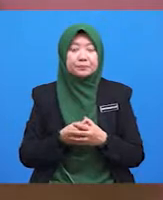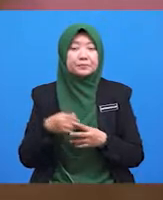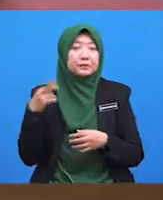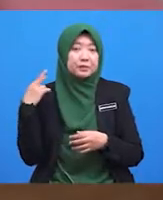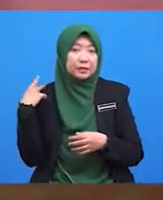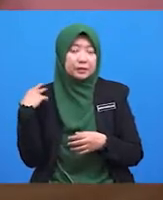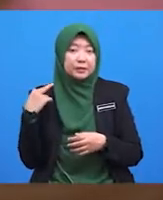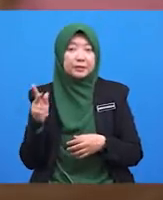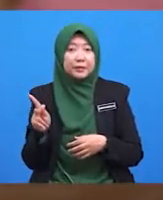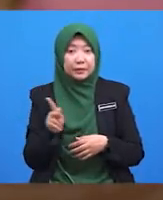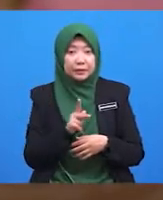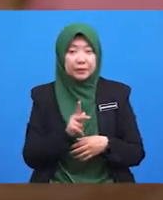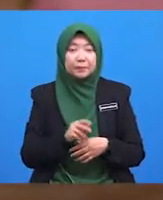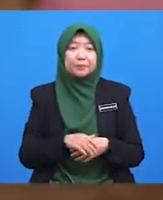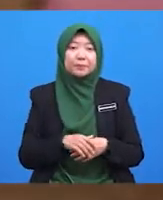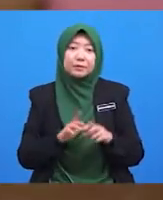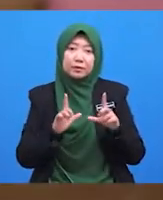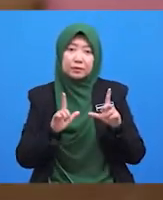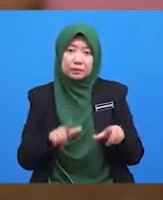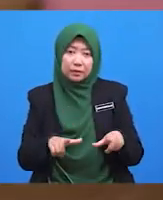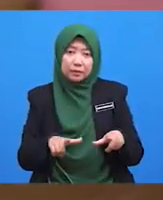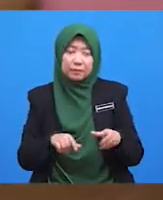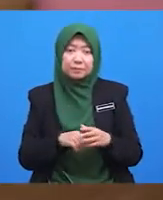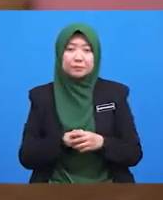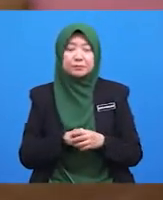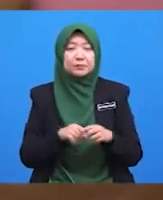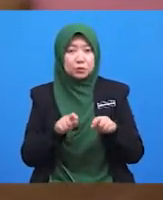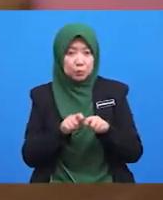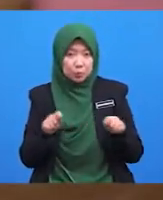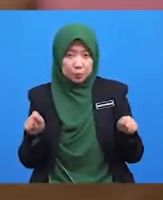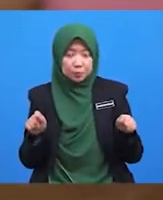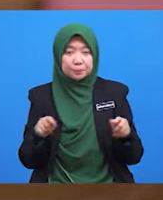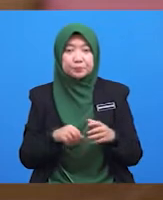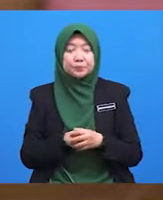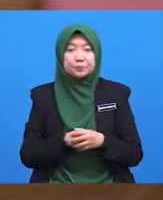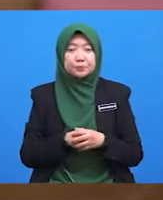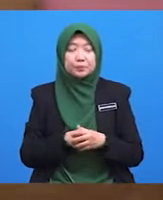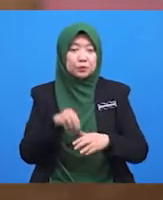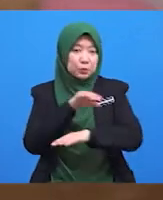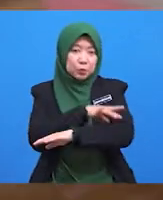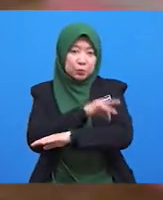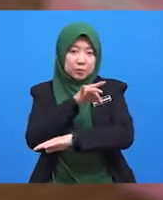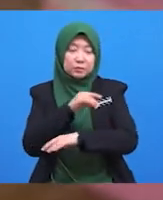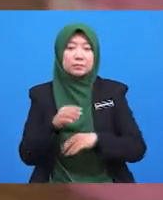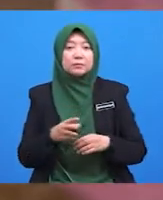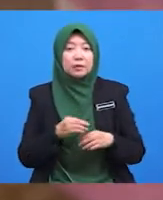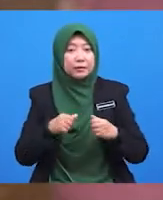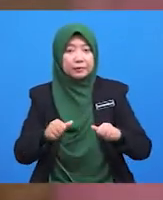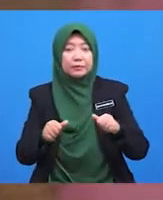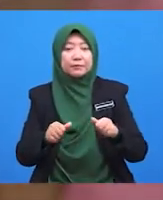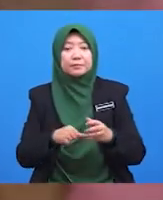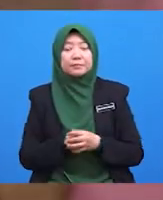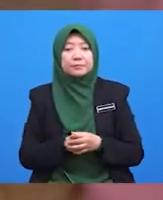kaki kiri, letakkan ventus iaitu tiub kaca kepada kulit dan aktifkan